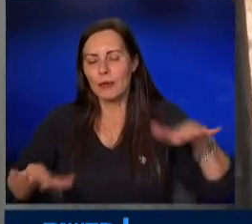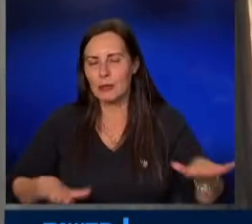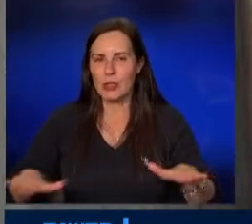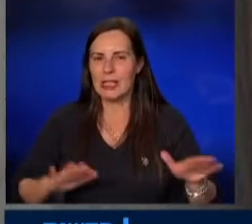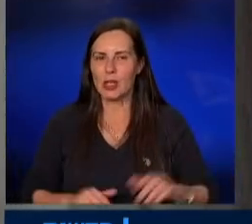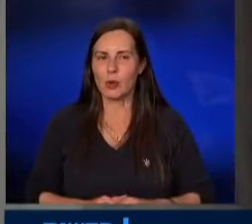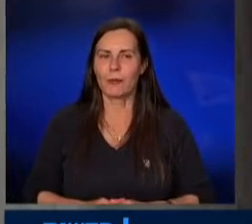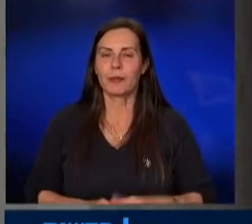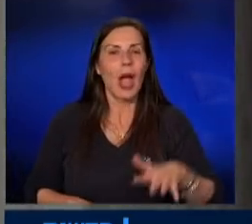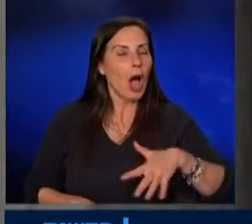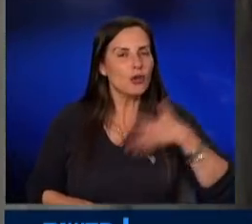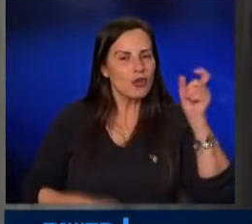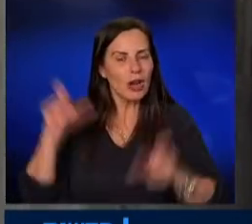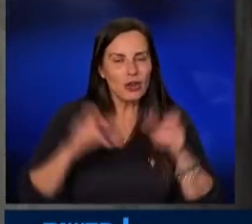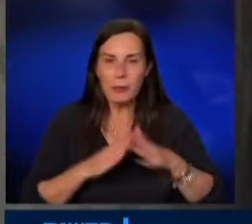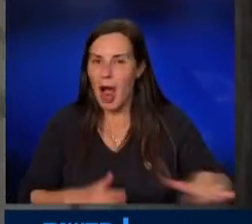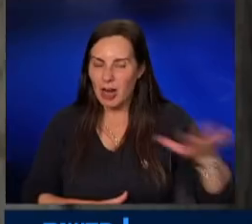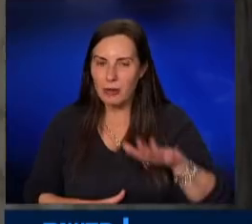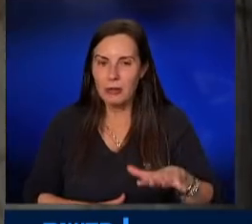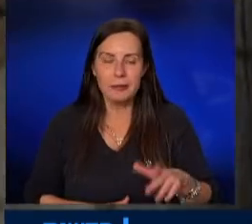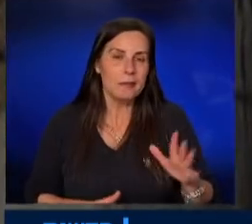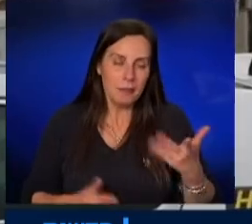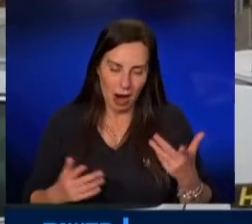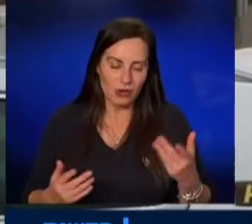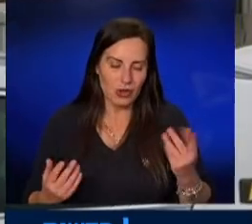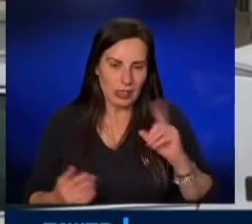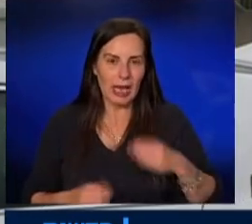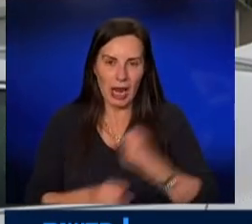שרעדו. התחושה של תושבי האזור היא שהמסקנות הברורות